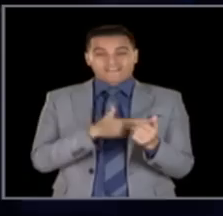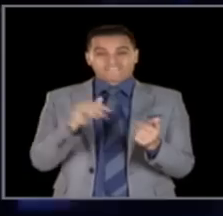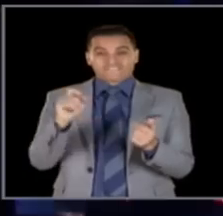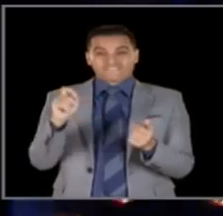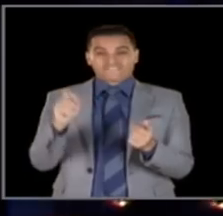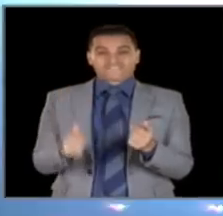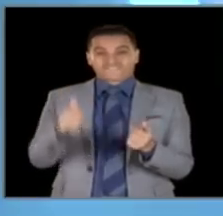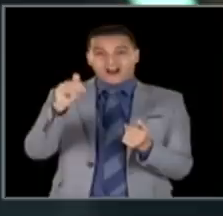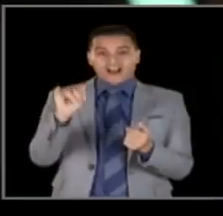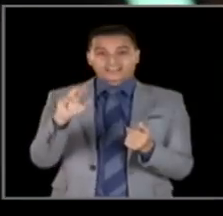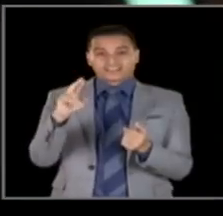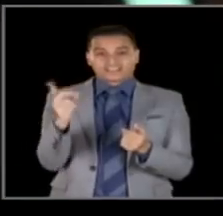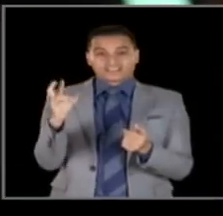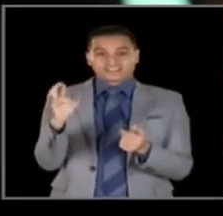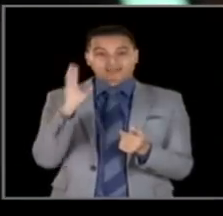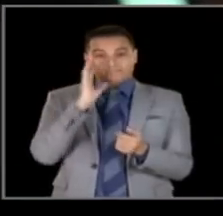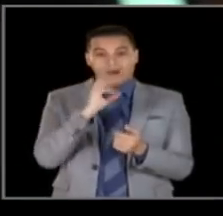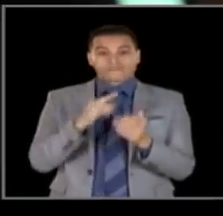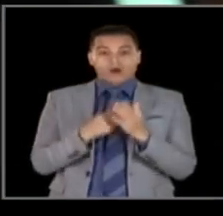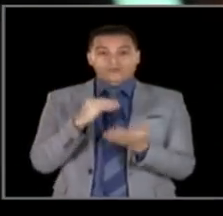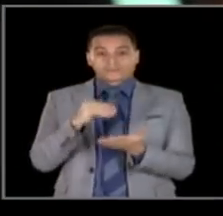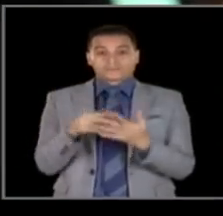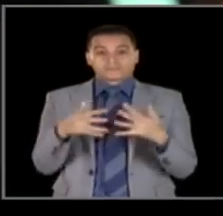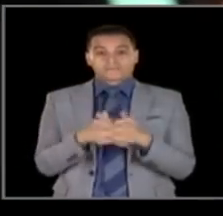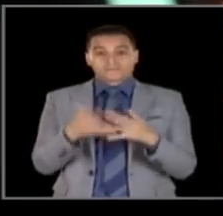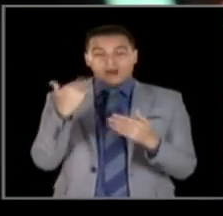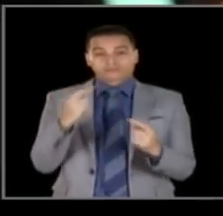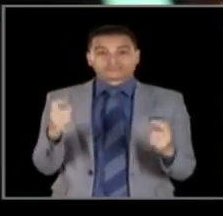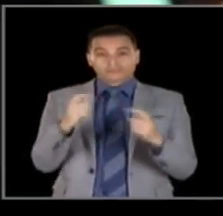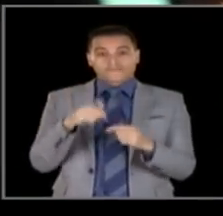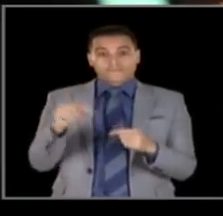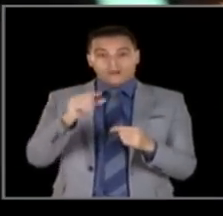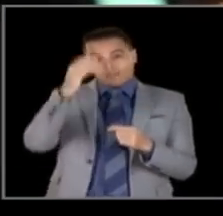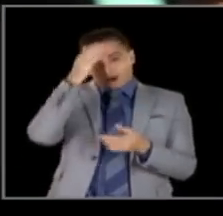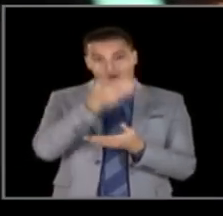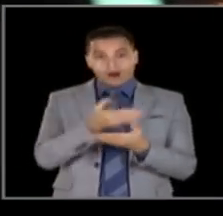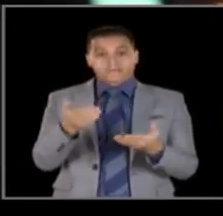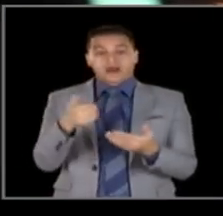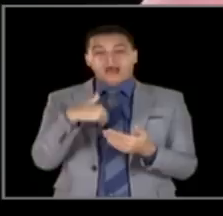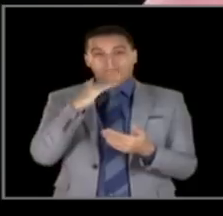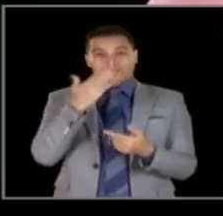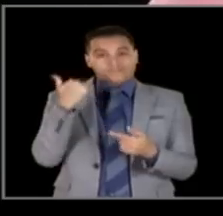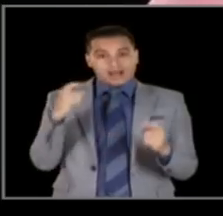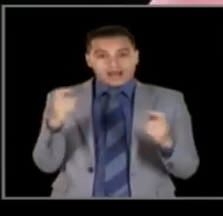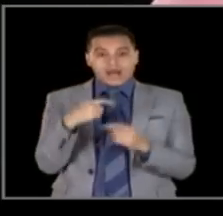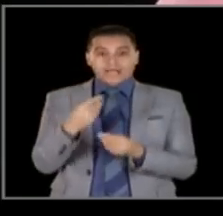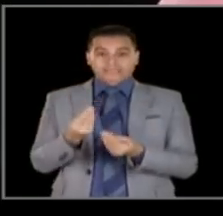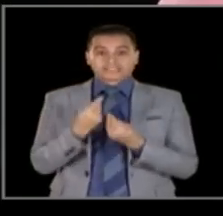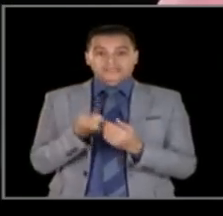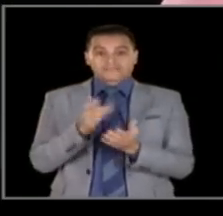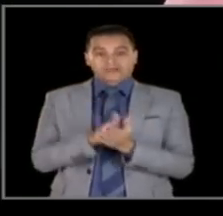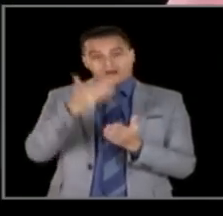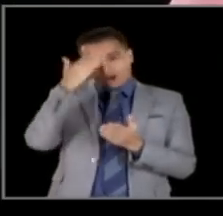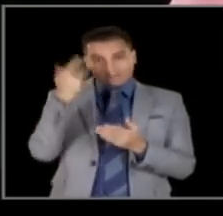فايترز. طبعا مشاركتي المره اللي فاتت في برنامج العبقره الحلقه اللي فاتت اعطتني يعني